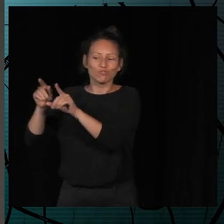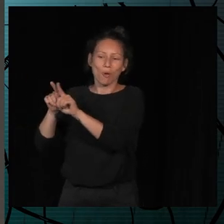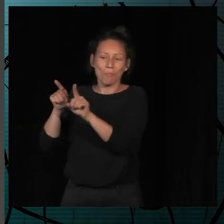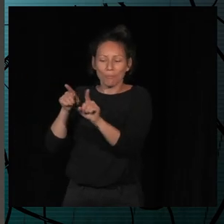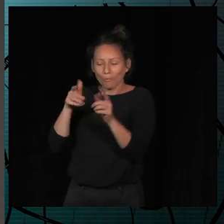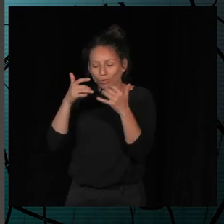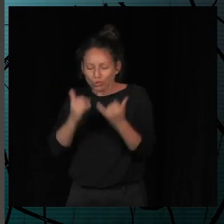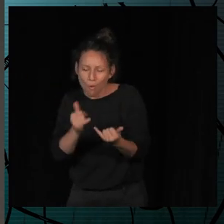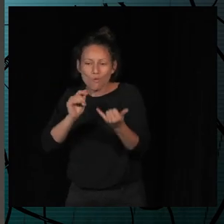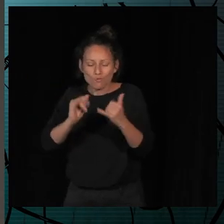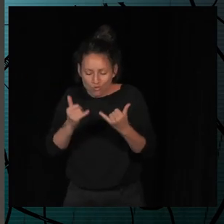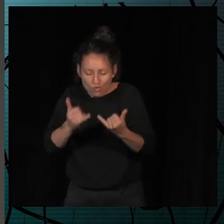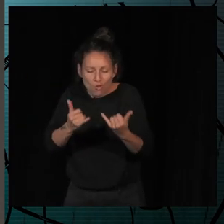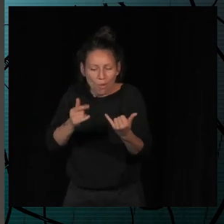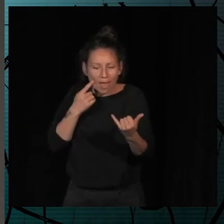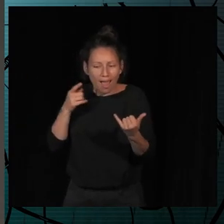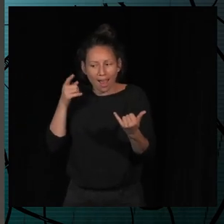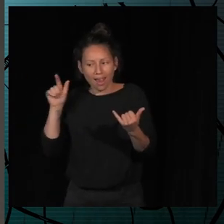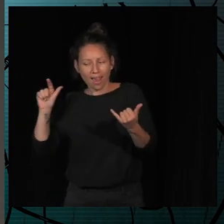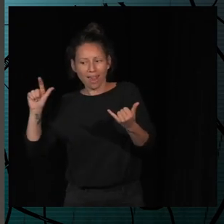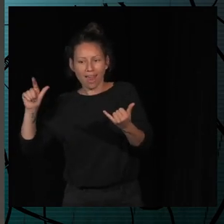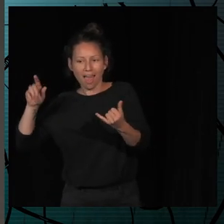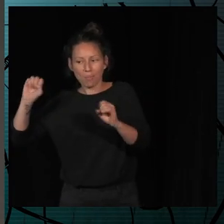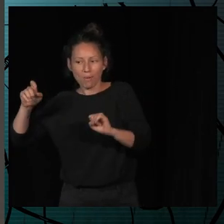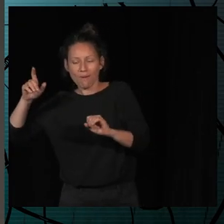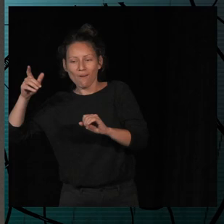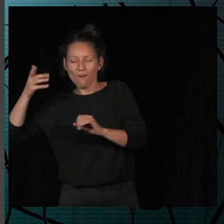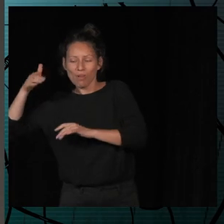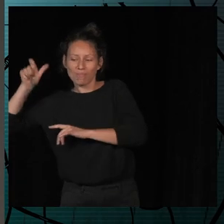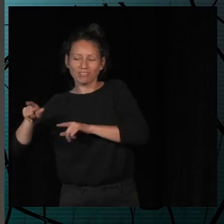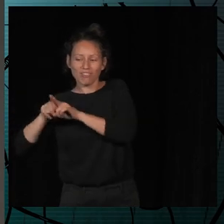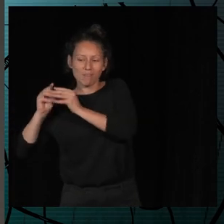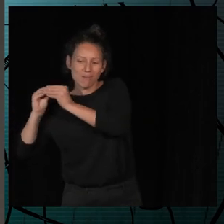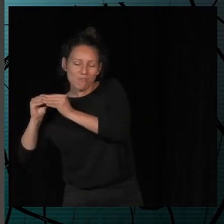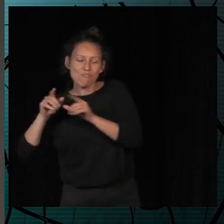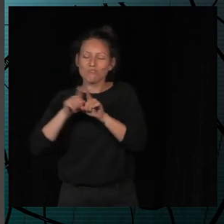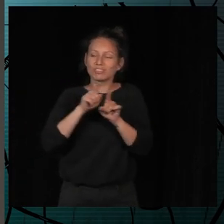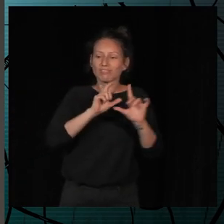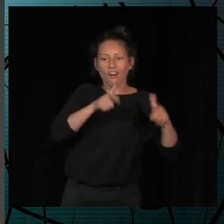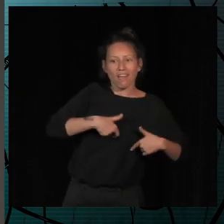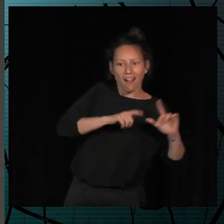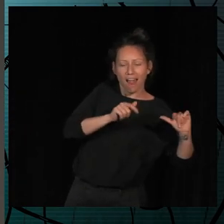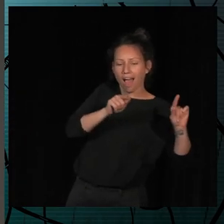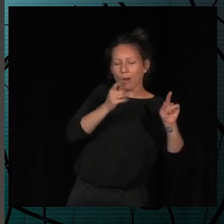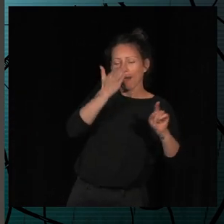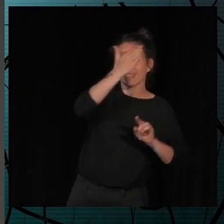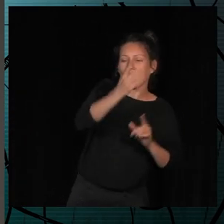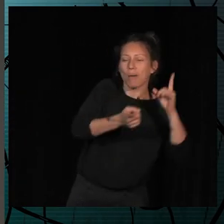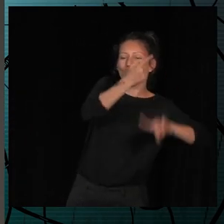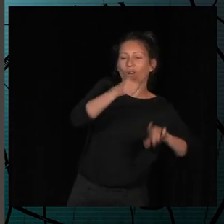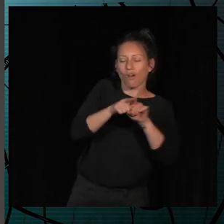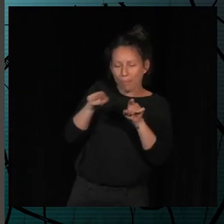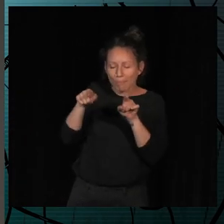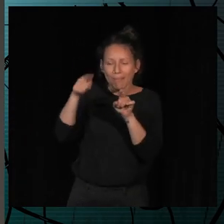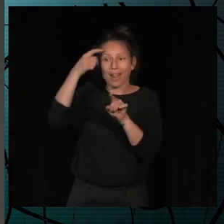a l'impression personne ne nous attend alors que tout le monde devrait nous attendre et puis et puis comment faire